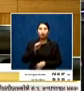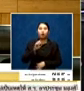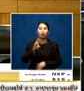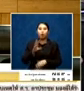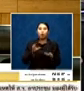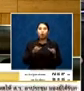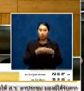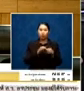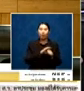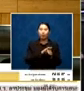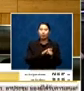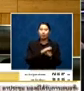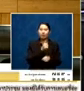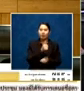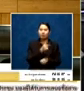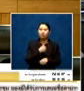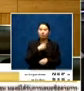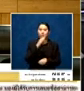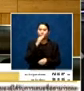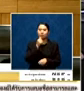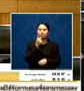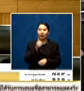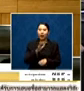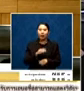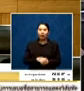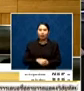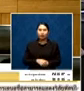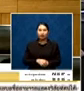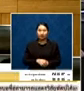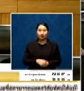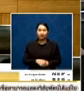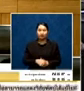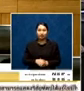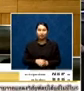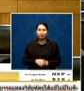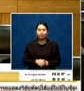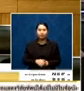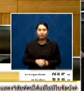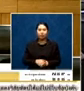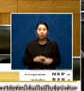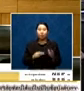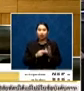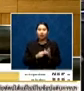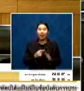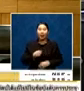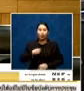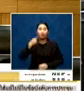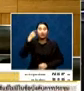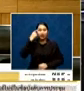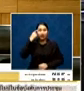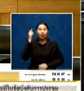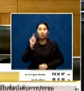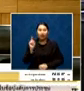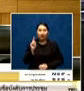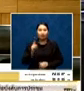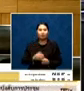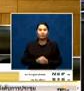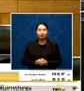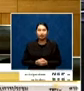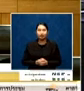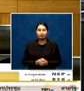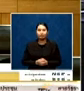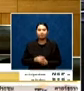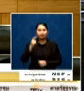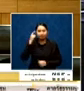คภูมิใจไทยเป็นยังไง อันนี้เป็นเฮสปีด อ ันนี้เป็นเฮสปีดไม่ผิดกฎหมายหรอกแต่มันเฮสปีดแน่นอน ครับนะครับแต่